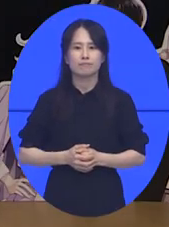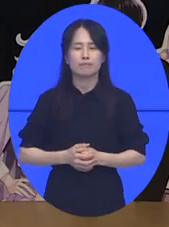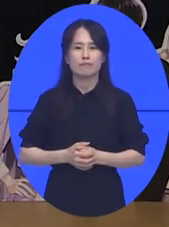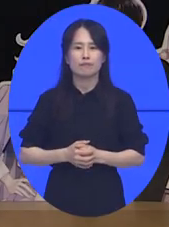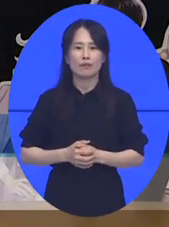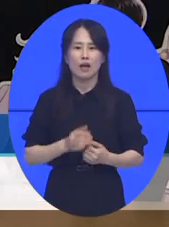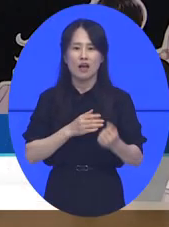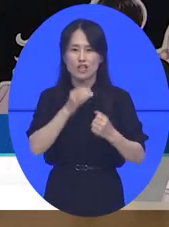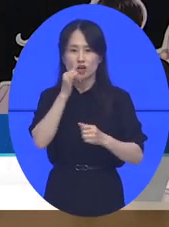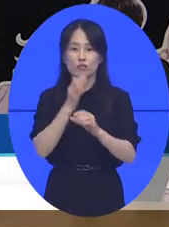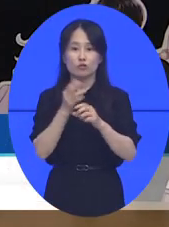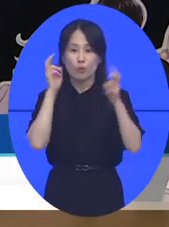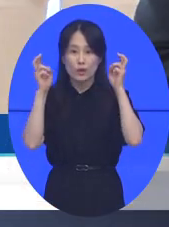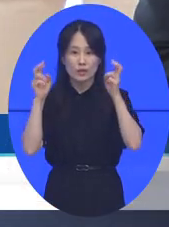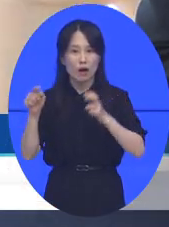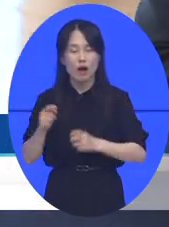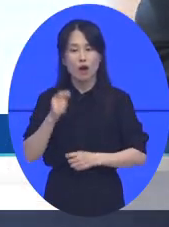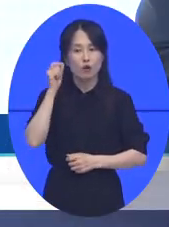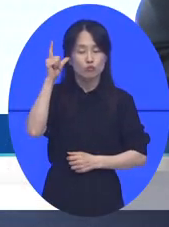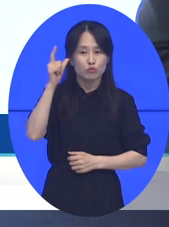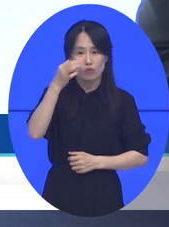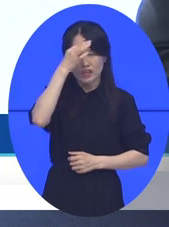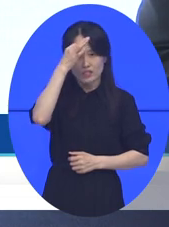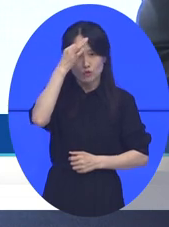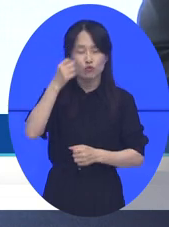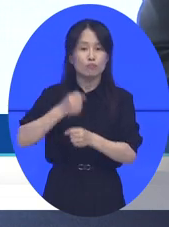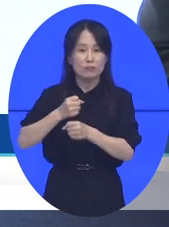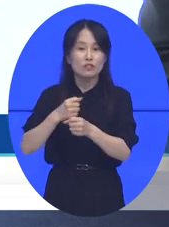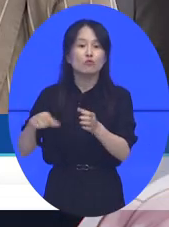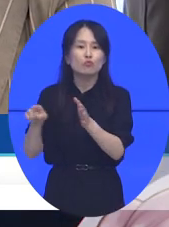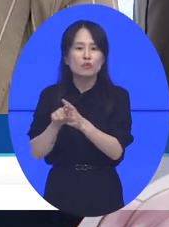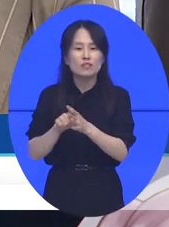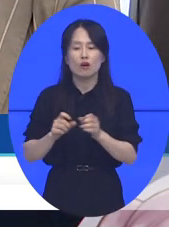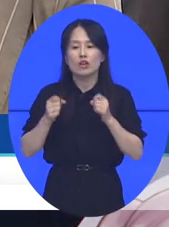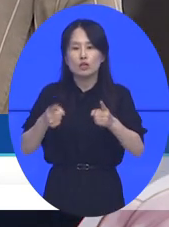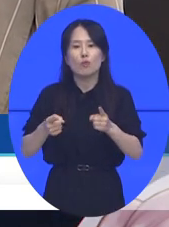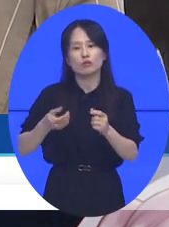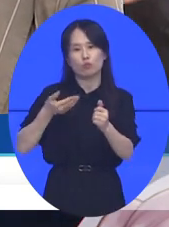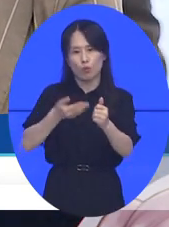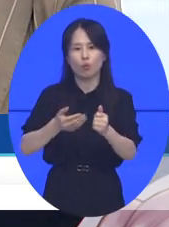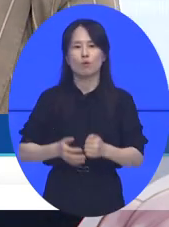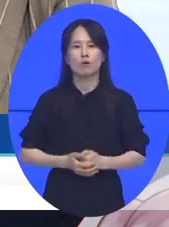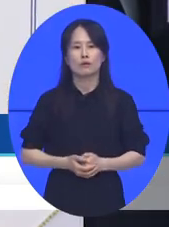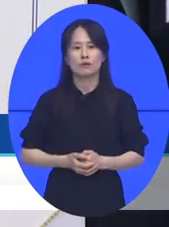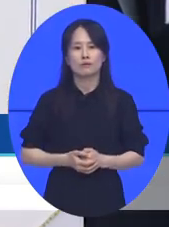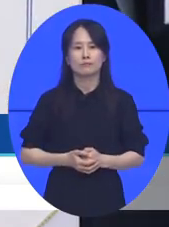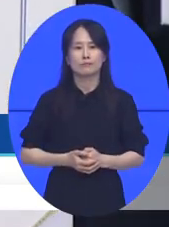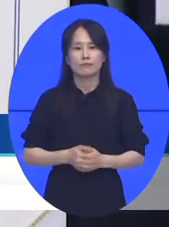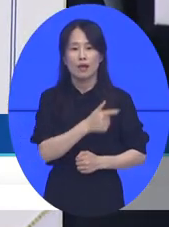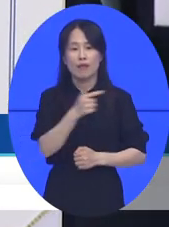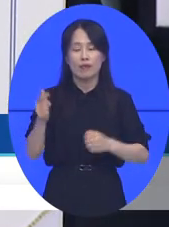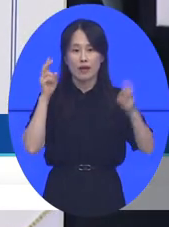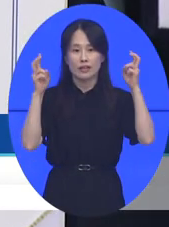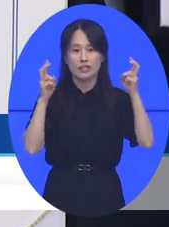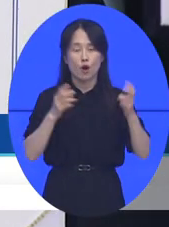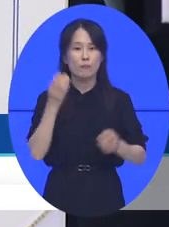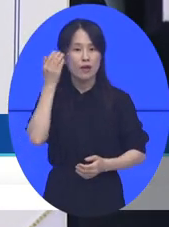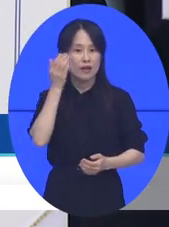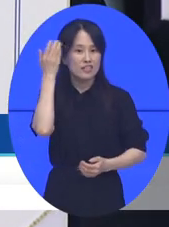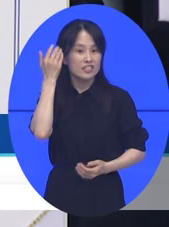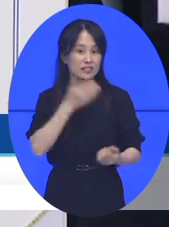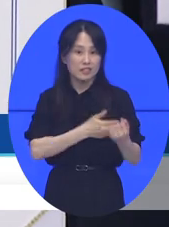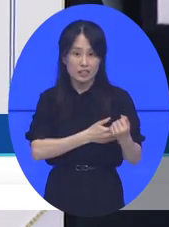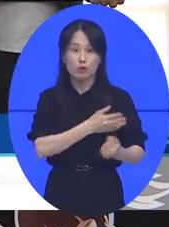경기도가 실력 있는 중소 제작업체가 우수한 K 콘텐츠를 제작할 수 있도록 기회의 장을 마련했습니다. 대기업이 가지고 있는 지식